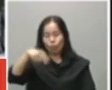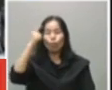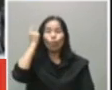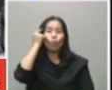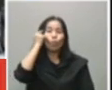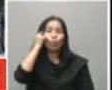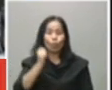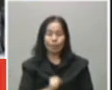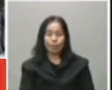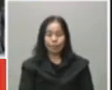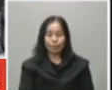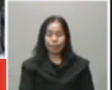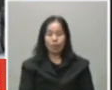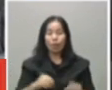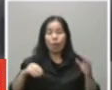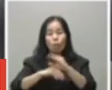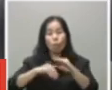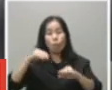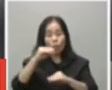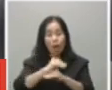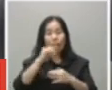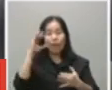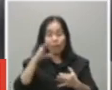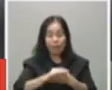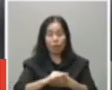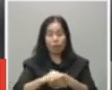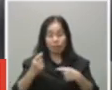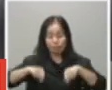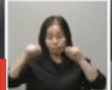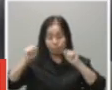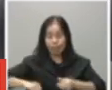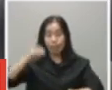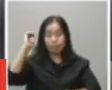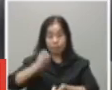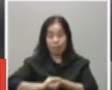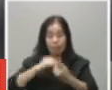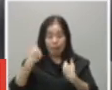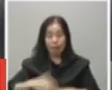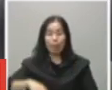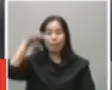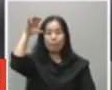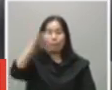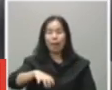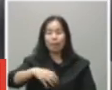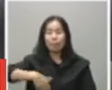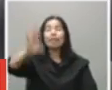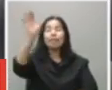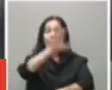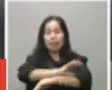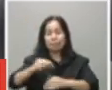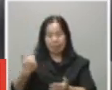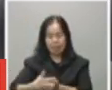ดีครับว่าโครงการเซ็นรถไฟฟ้าที่มันเกิดขึ้นเนี่ยมันมีบนโต๊ะใต้โ